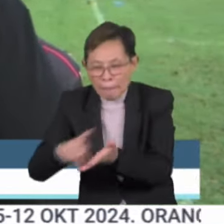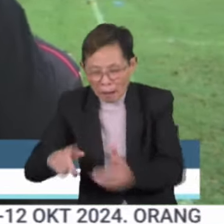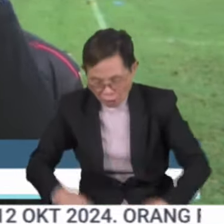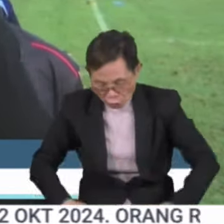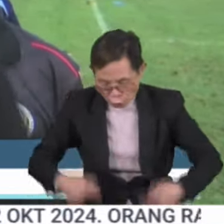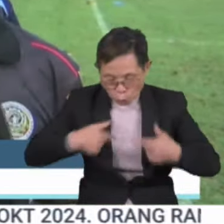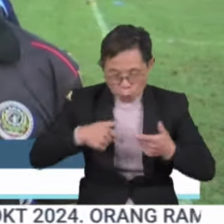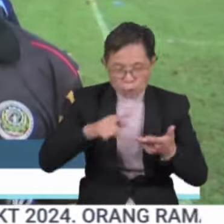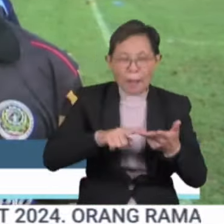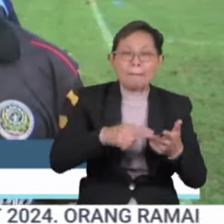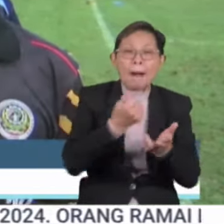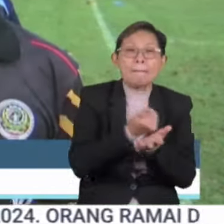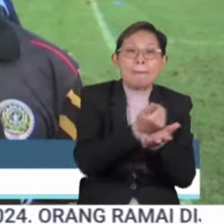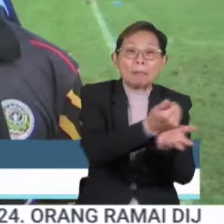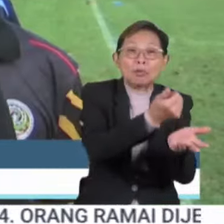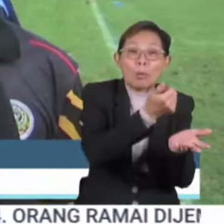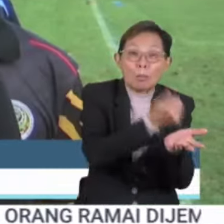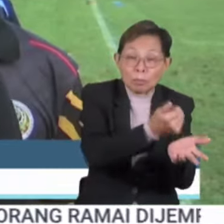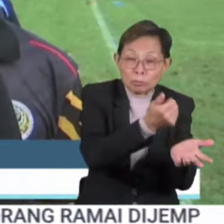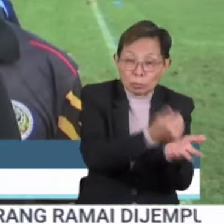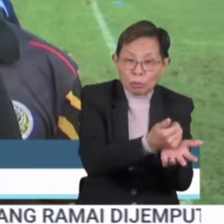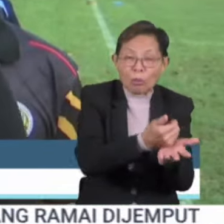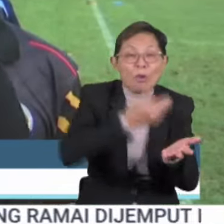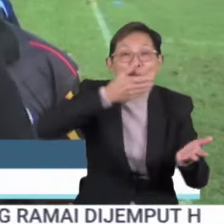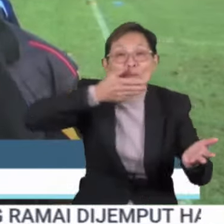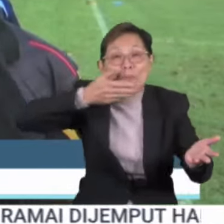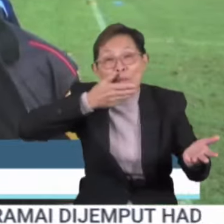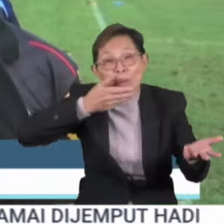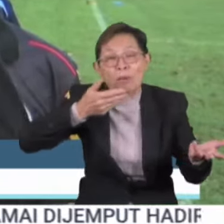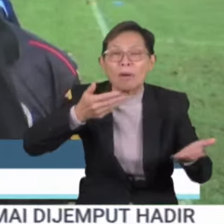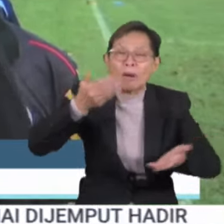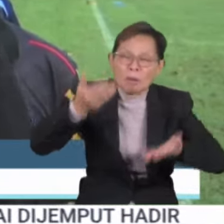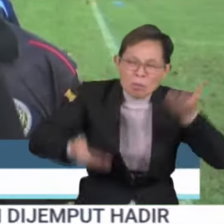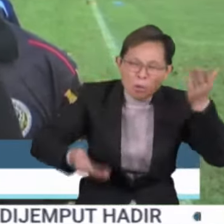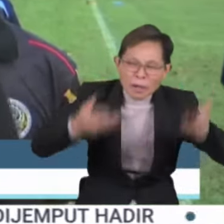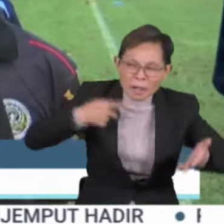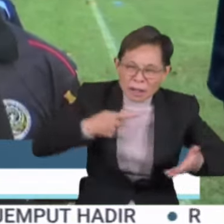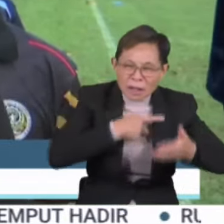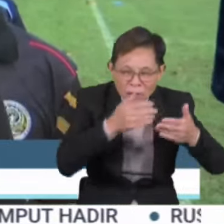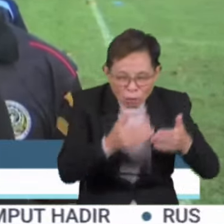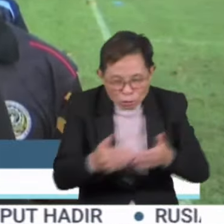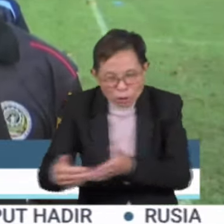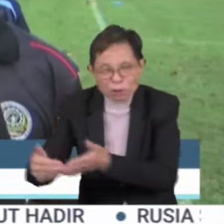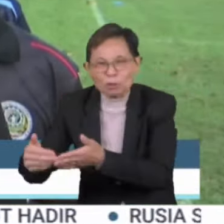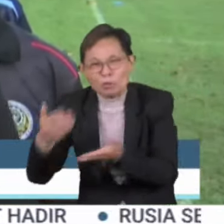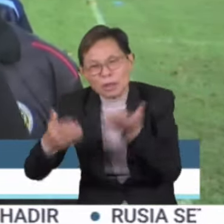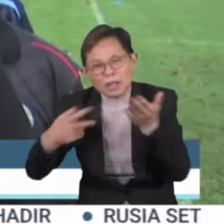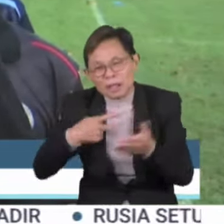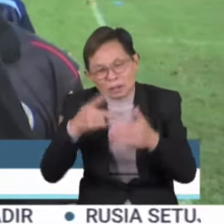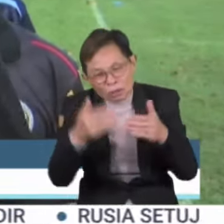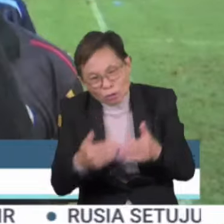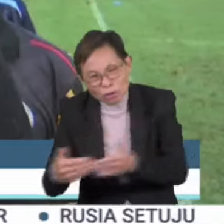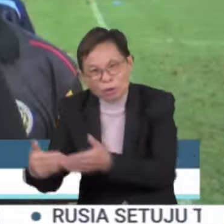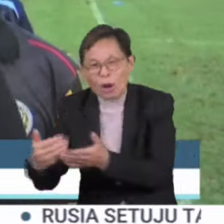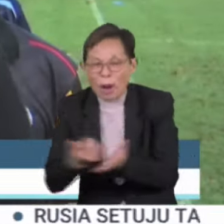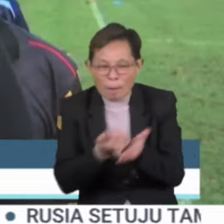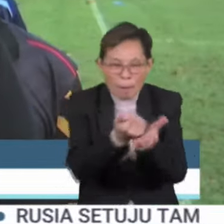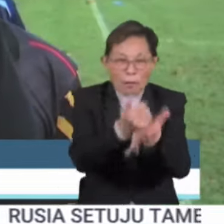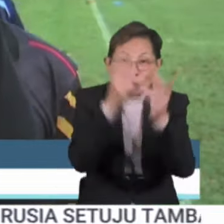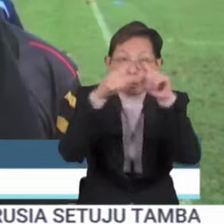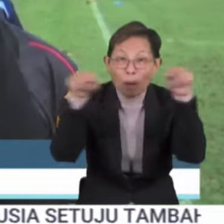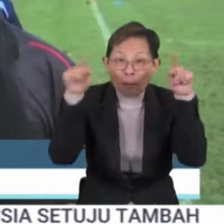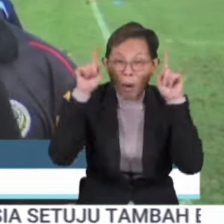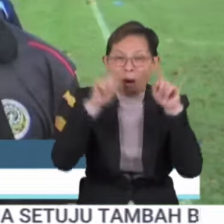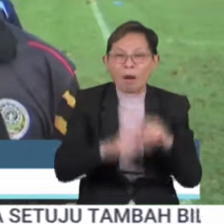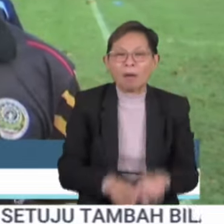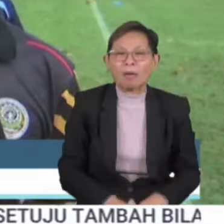juga bantuan-bantuan yang patut diberikan kepada anak muda, mungkin kita continue, kita sambung balik. Contohnya bantuan kepada mahasiswa